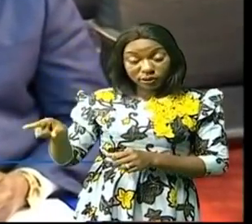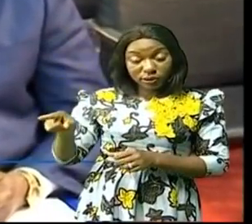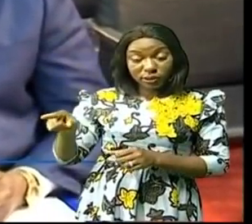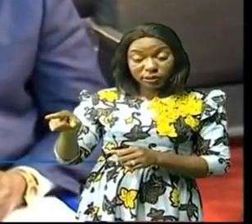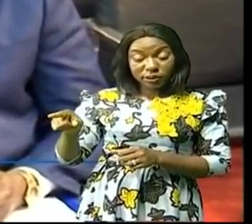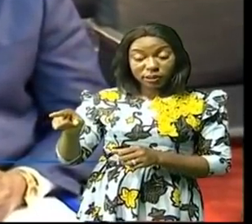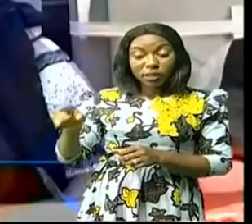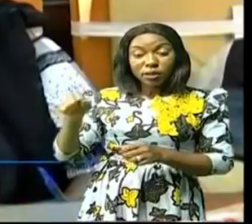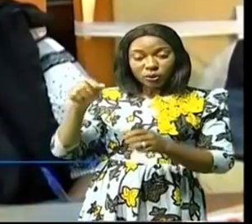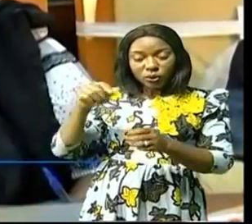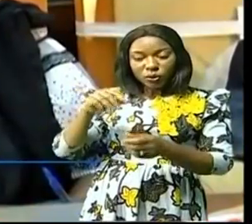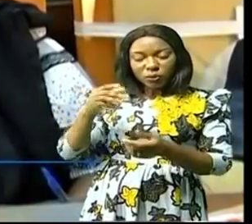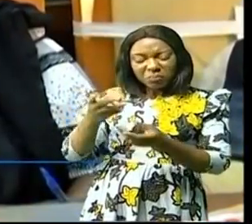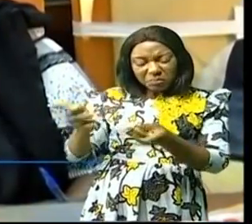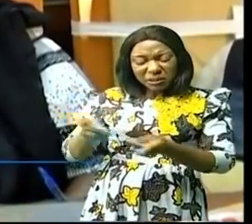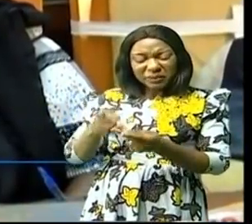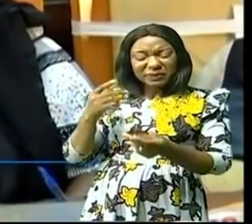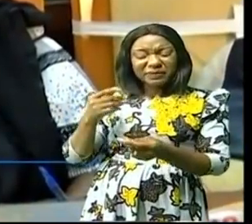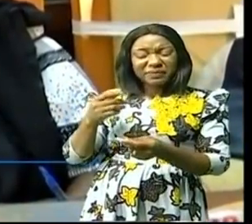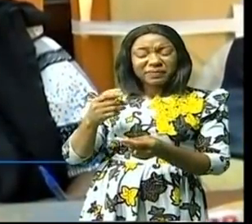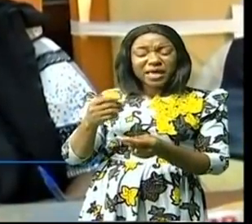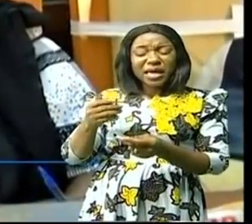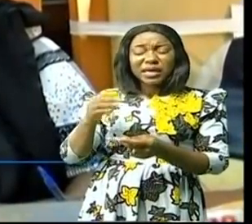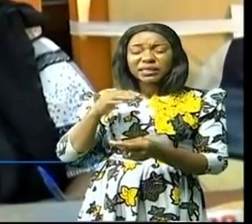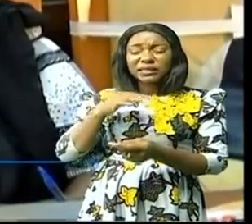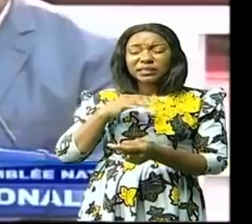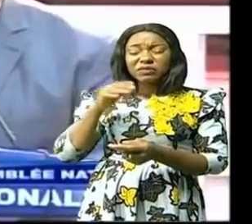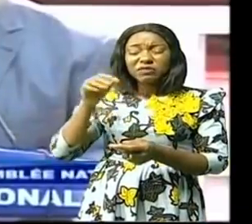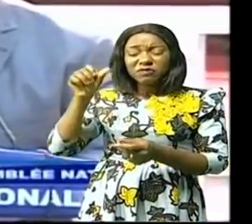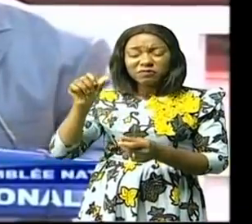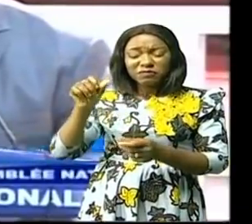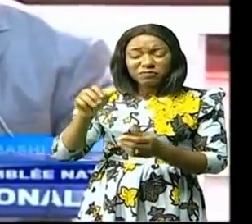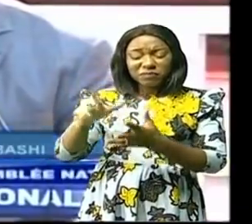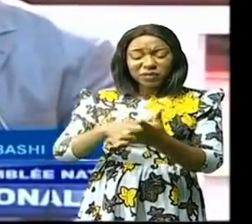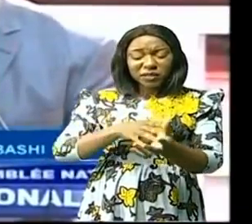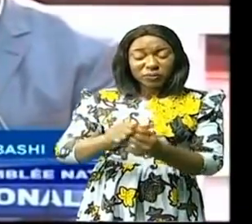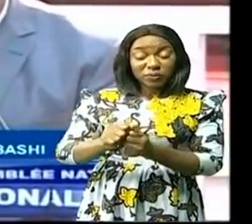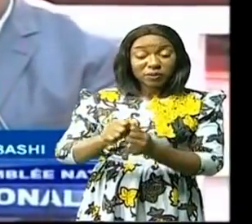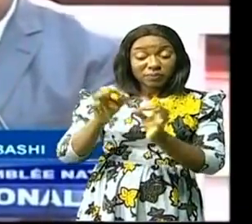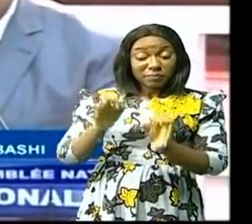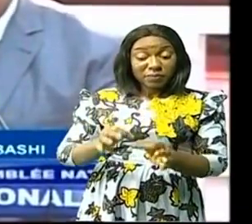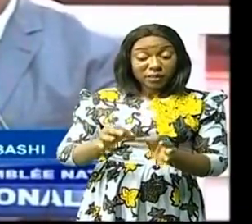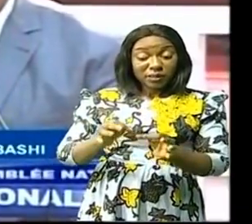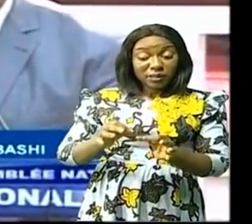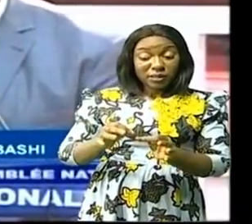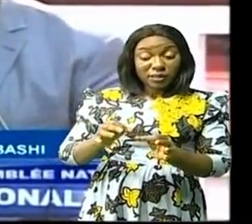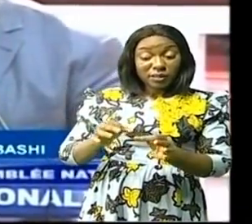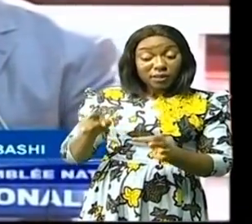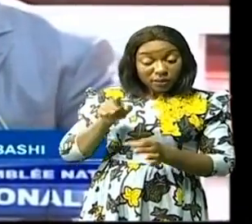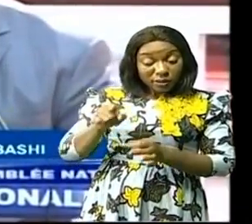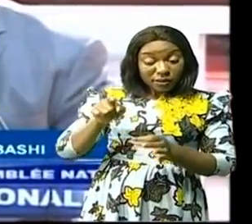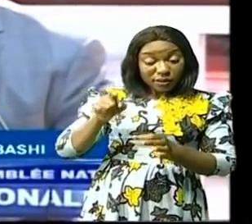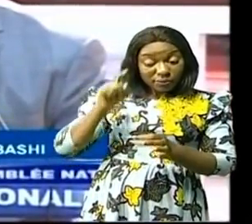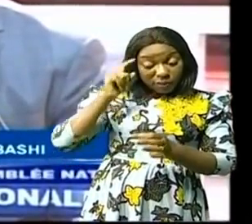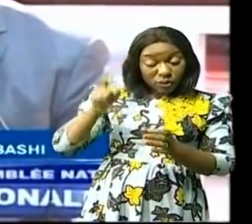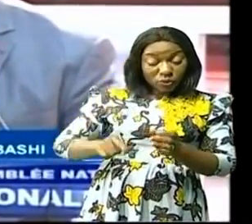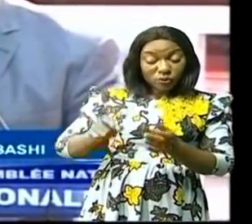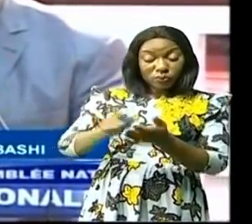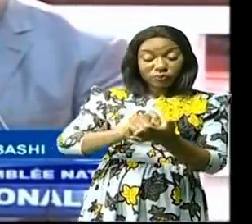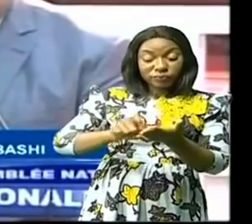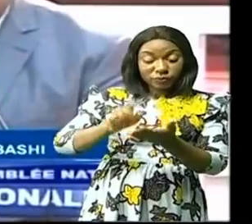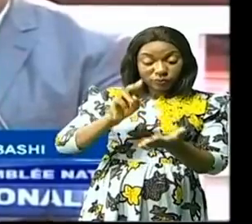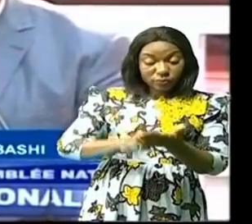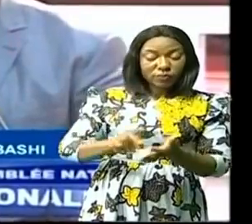trouve dans l'état de délabrement très avancé. Puisque cet accord vise notamment à nous aider à